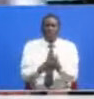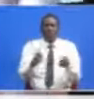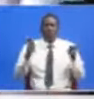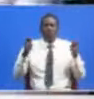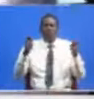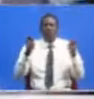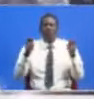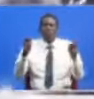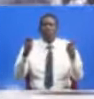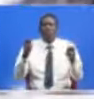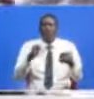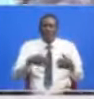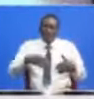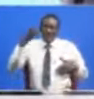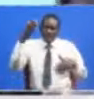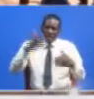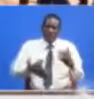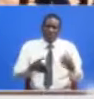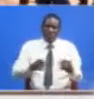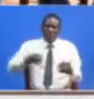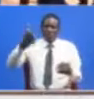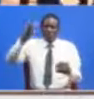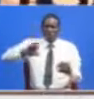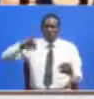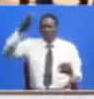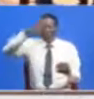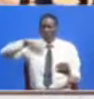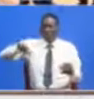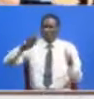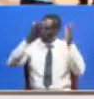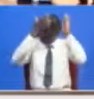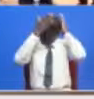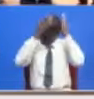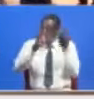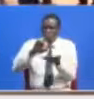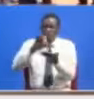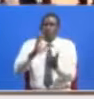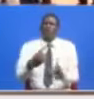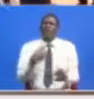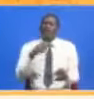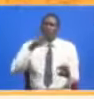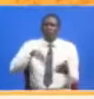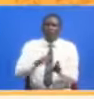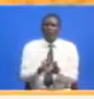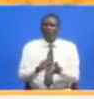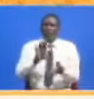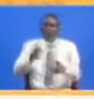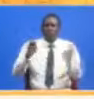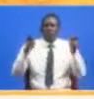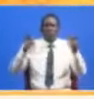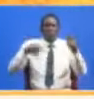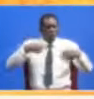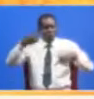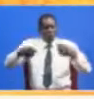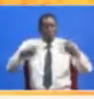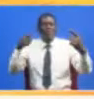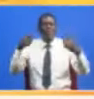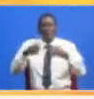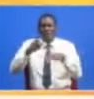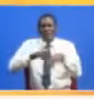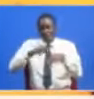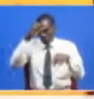maandamano yaliyoishia kwenye bunge la kaunti ya Kakamega. Madaktari hao wanashikilia kuwa mgomo wao utaendelea hadi wakati